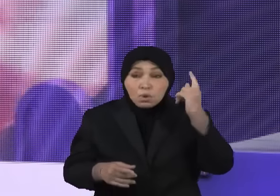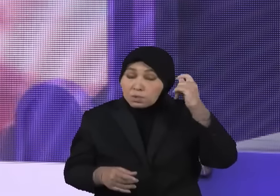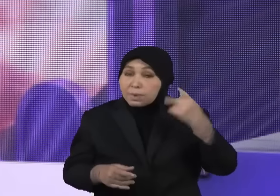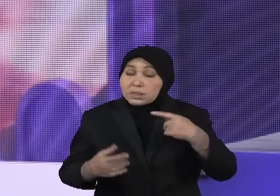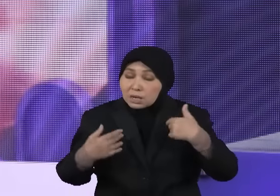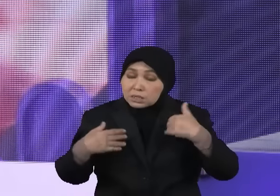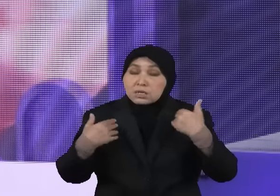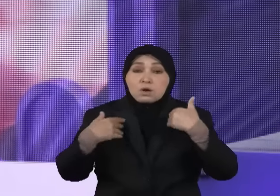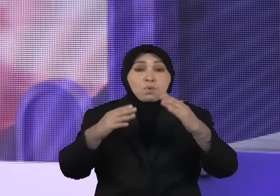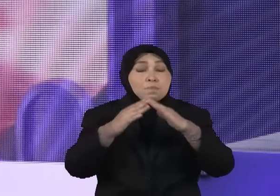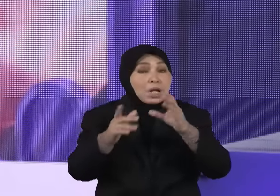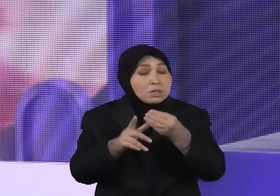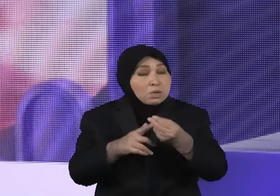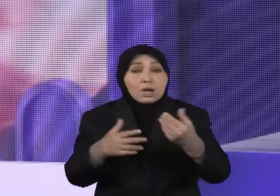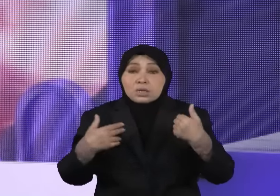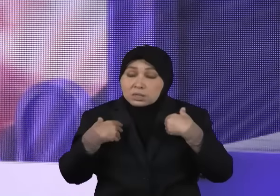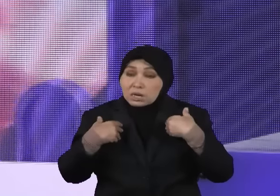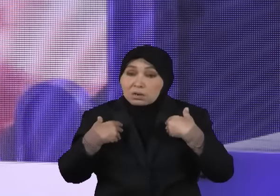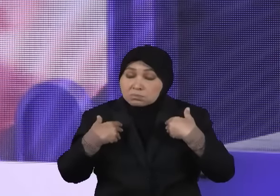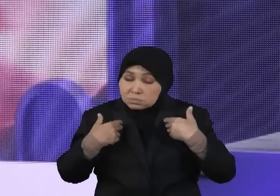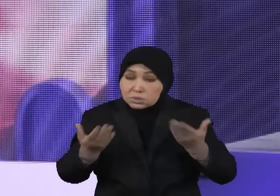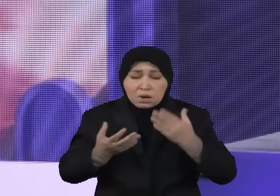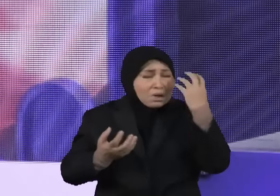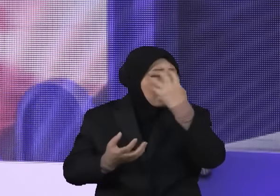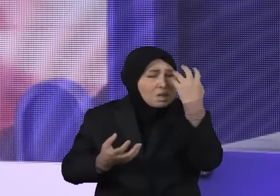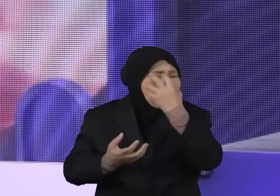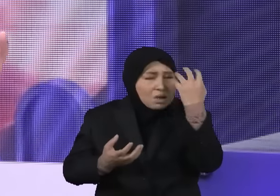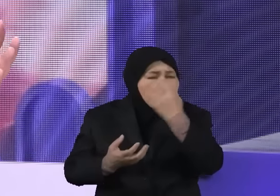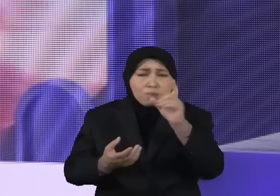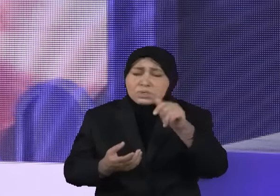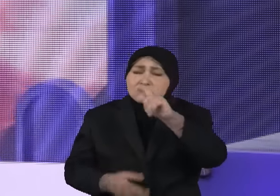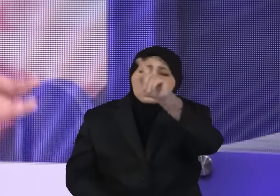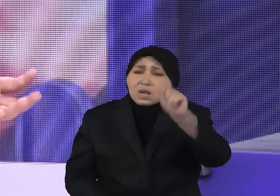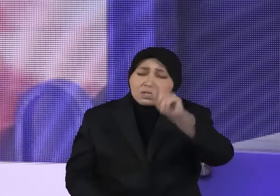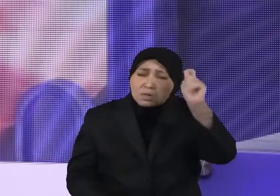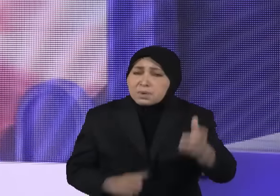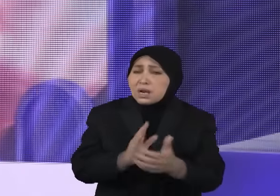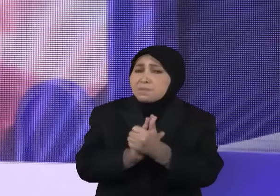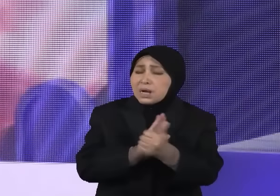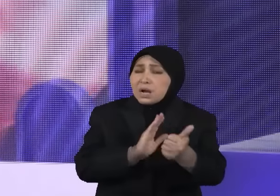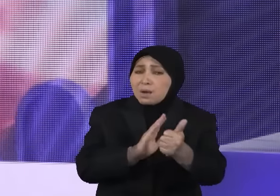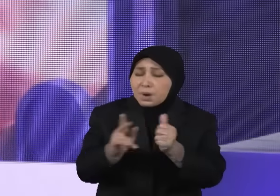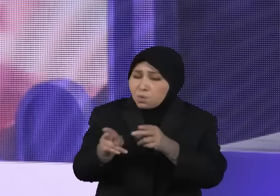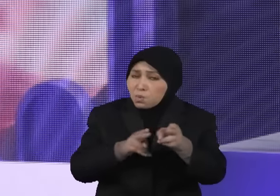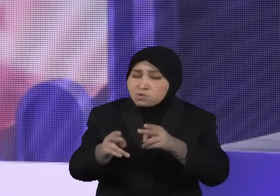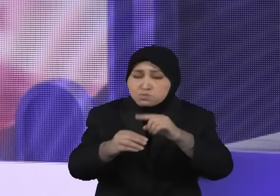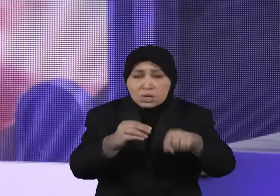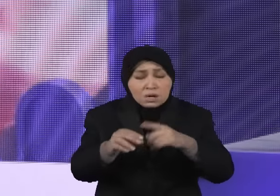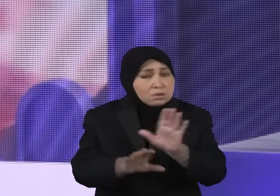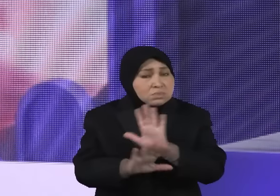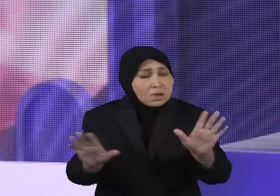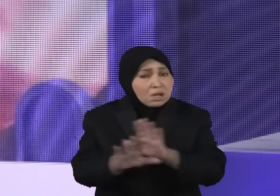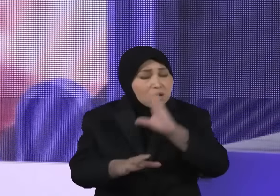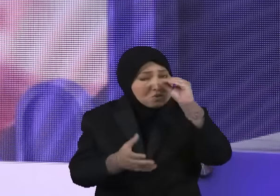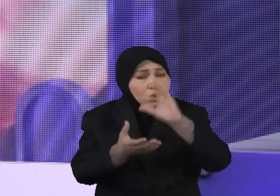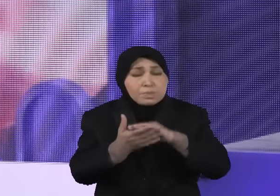di rumah ataupun yang berada di studio keliru perkara ini, kena tanya pada yang pakar menguruskan perkara ini. Jangan pula si